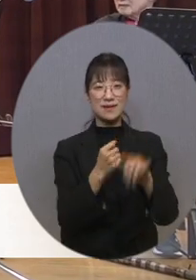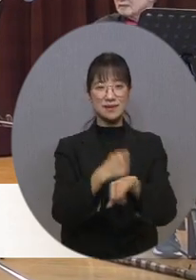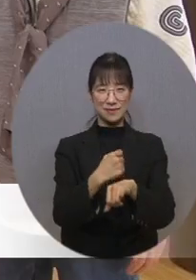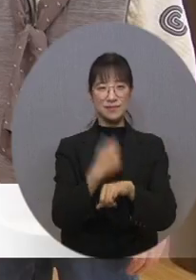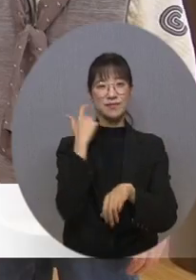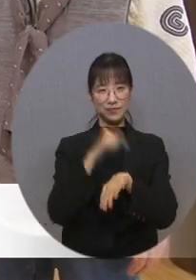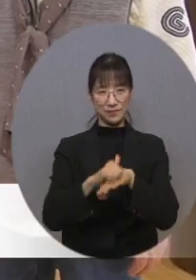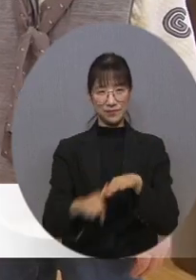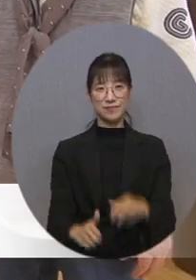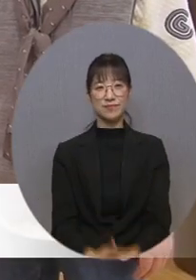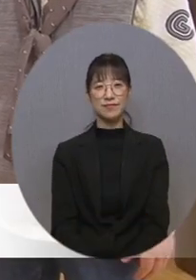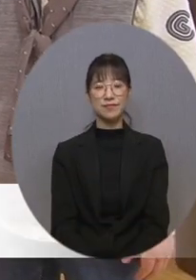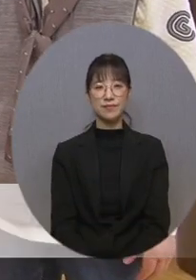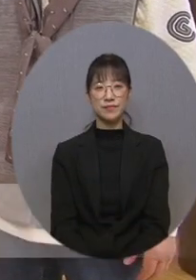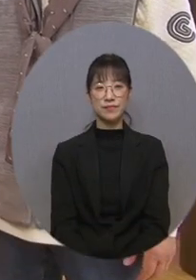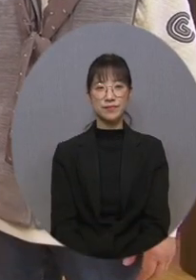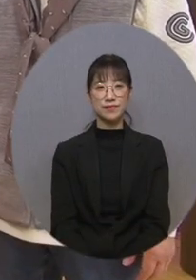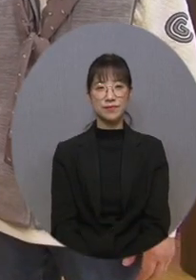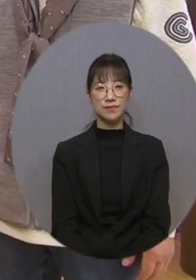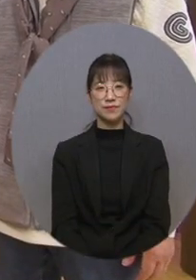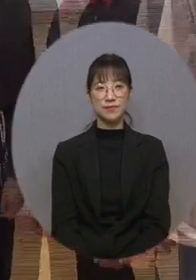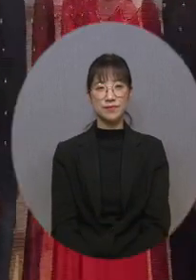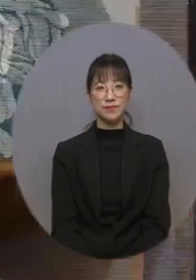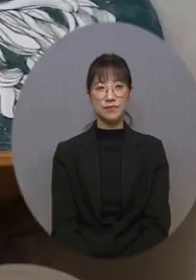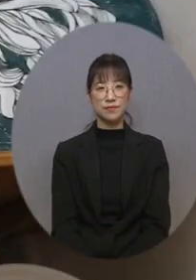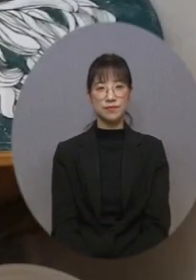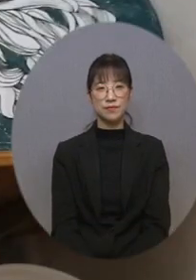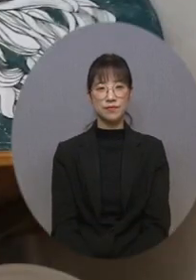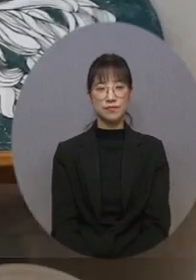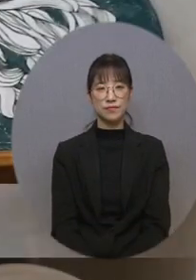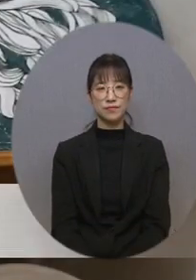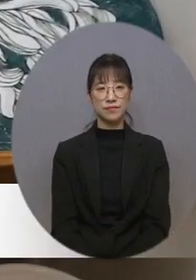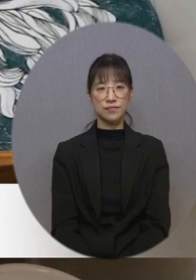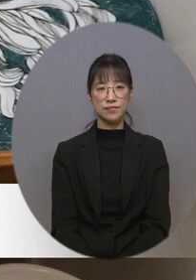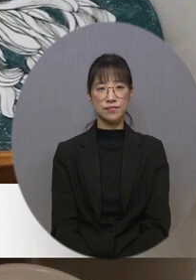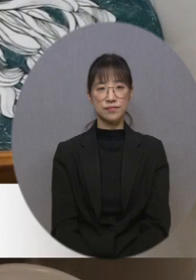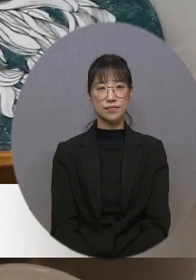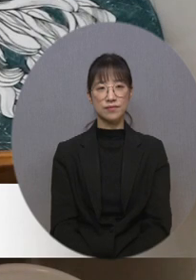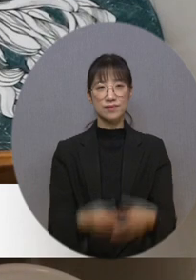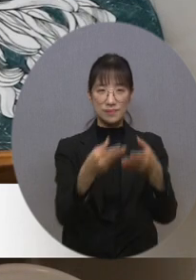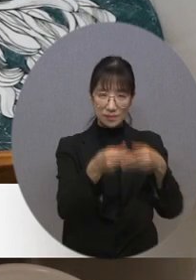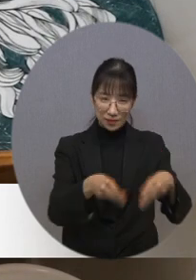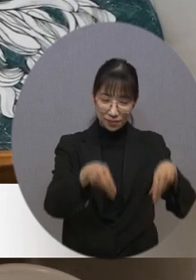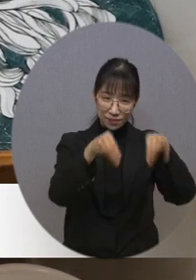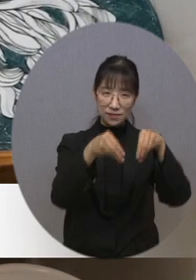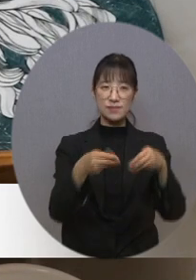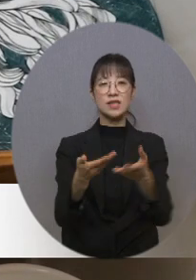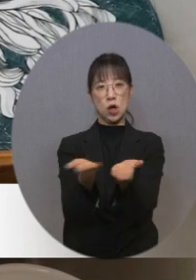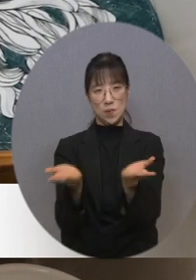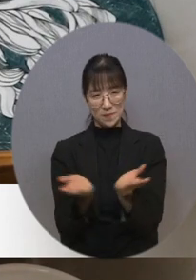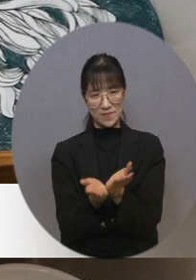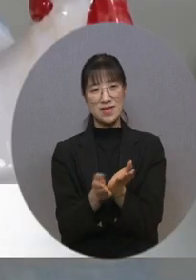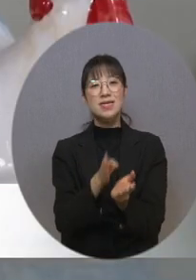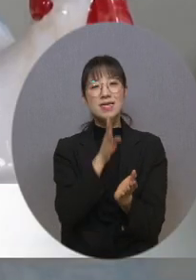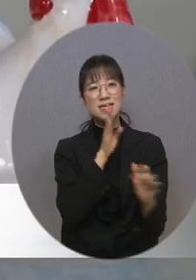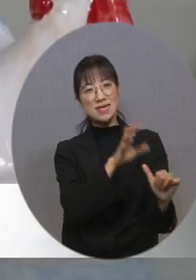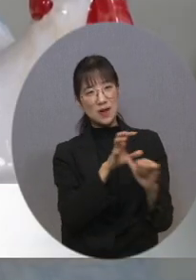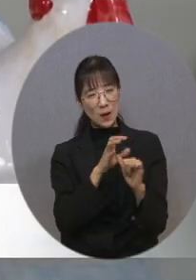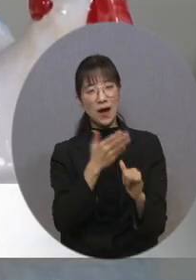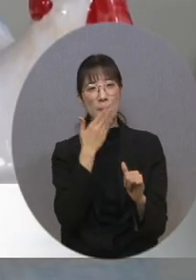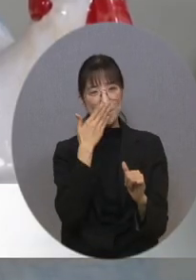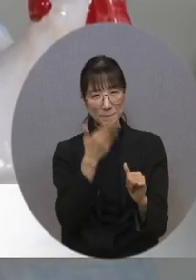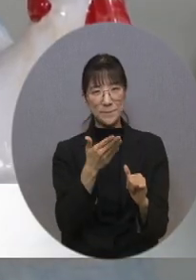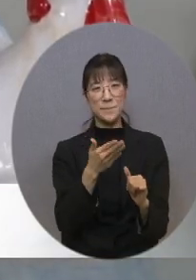밝혔습니다. 이상 복지TV 뉴스 임소정입니다. 사발, 접시 등의 실생활에 활용 가능한